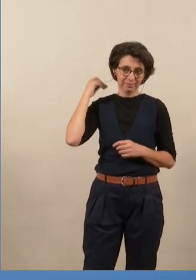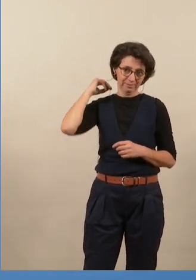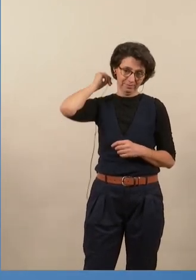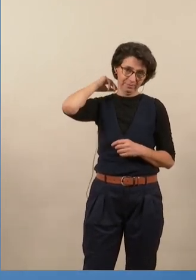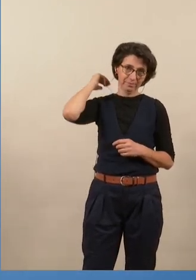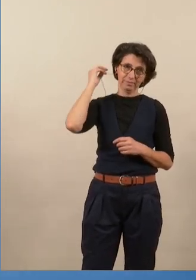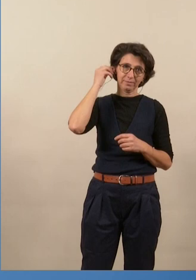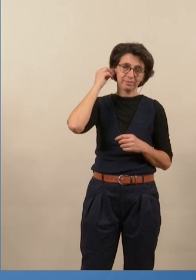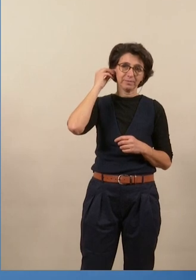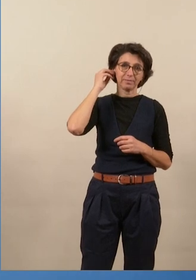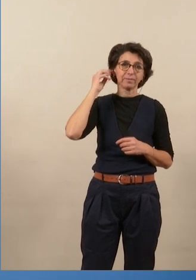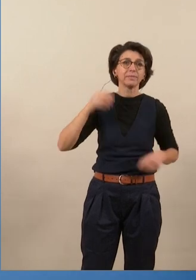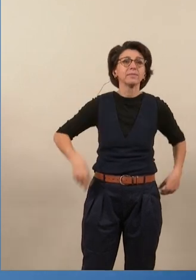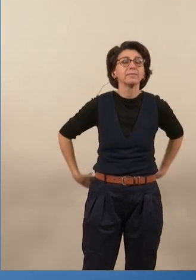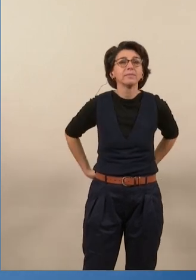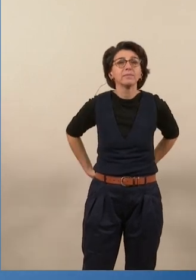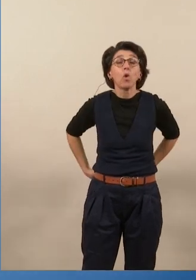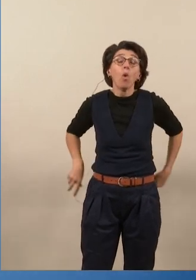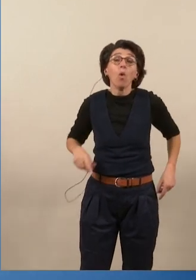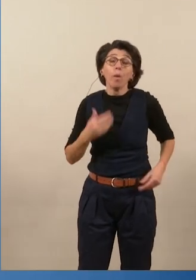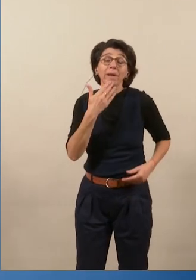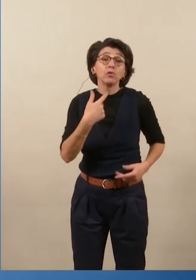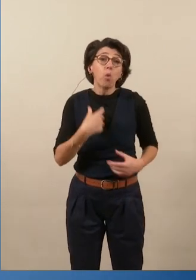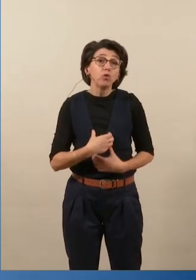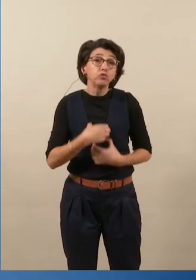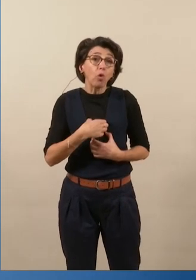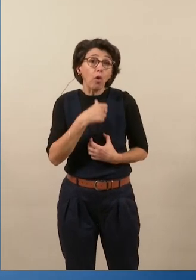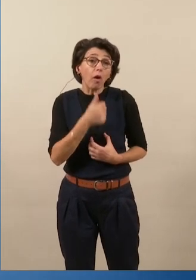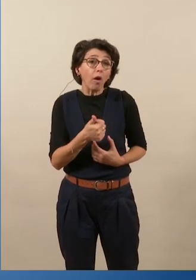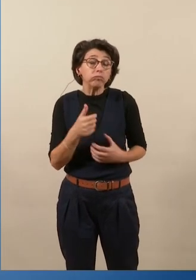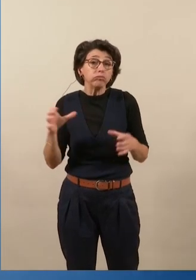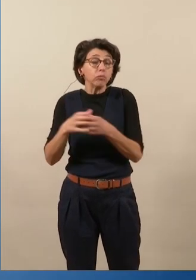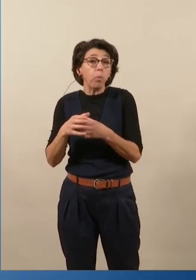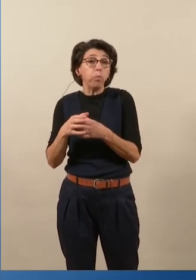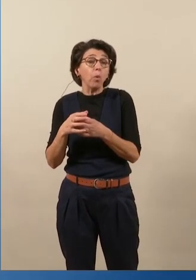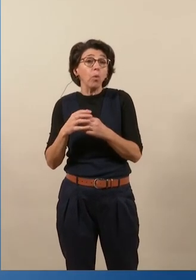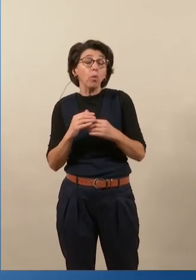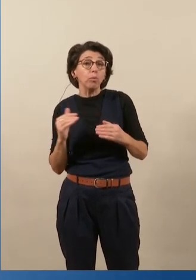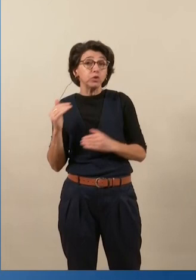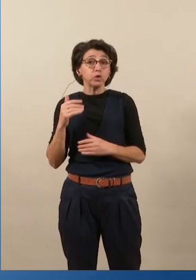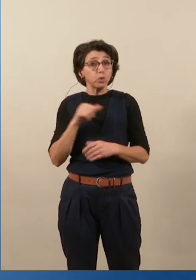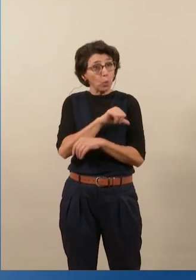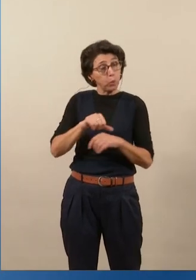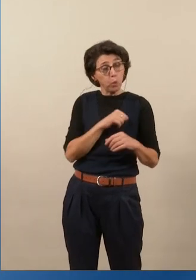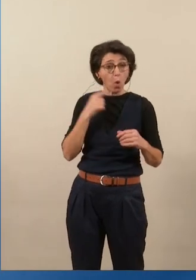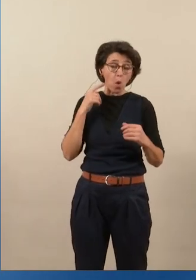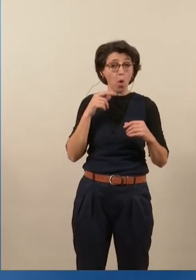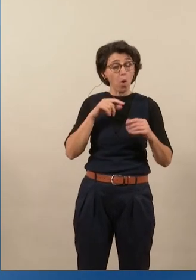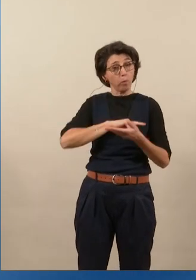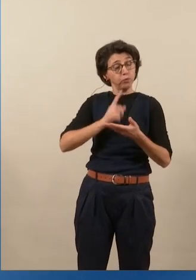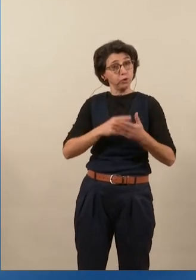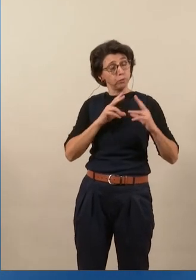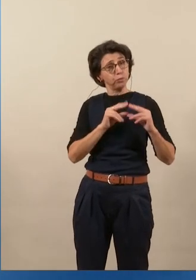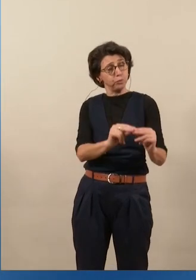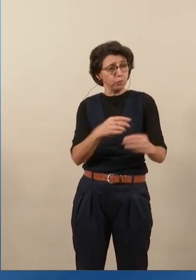Carignon oui merci pour ma part je suis pas du tout choqué que la majorité prenne une petite heure pour expliquer parce que pour pour moi ce débat est un débat essentiel le